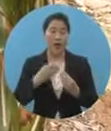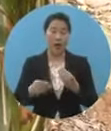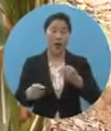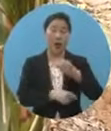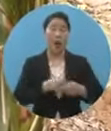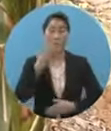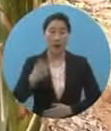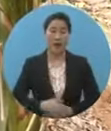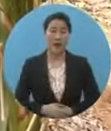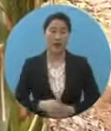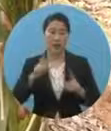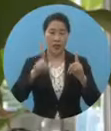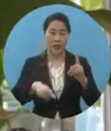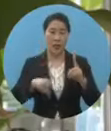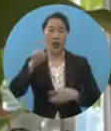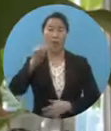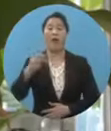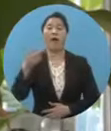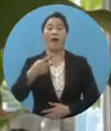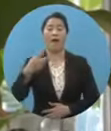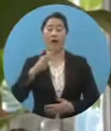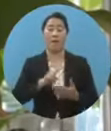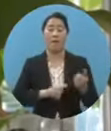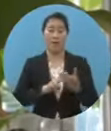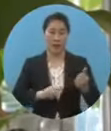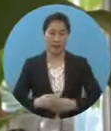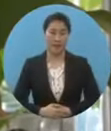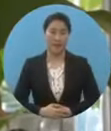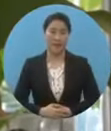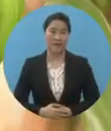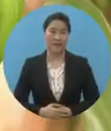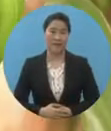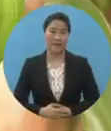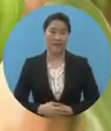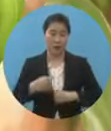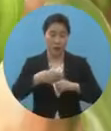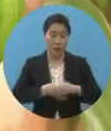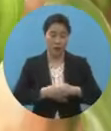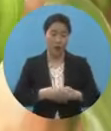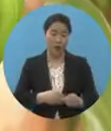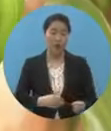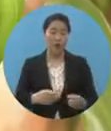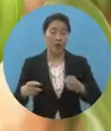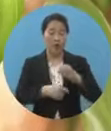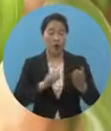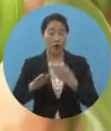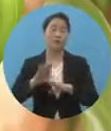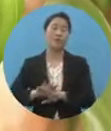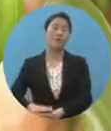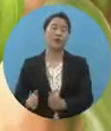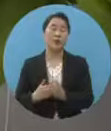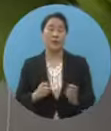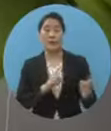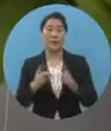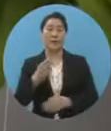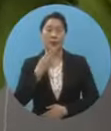있는데 1kg 에 12,000원 산에 판매 됩니다 수입 바나나는 수확한 다음에 익히기 때문에 신선도와